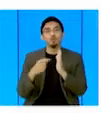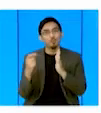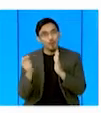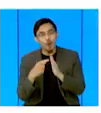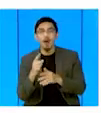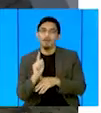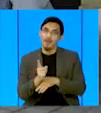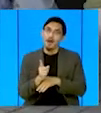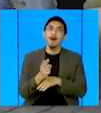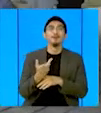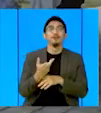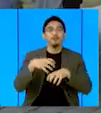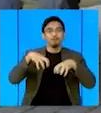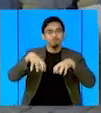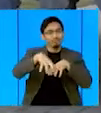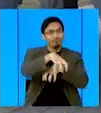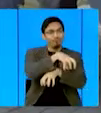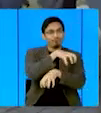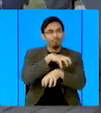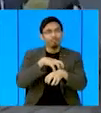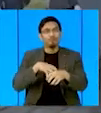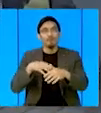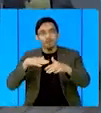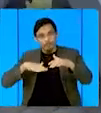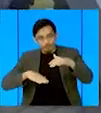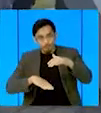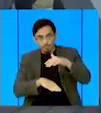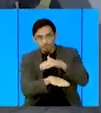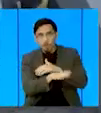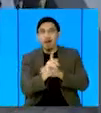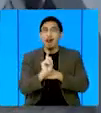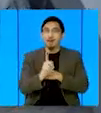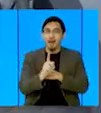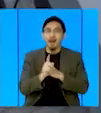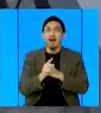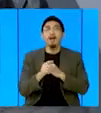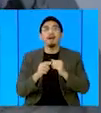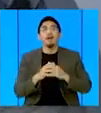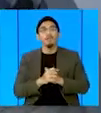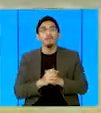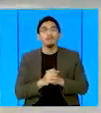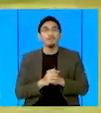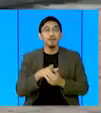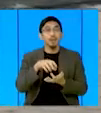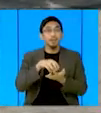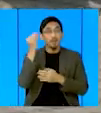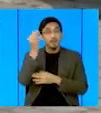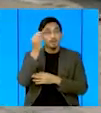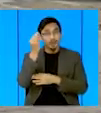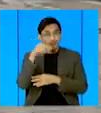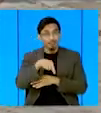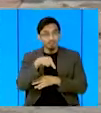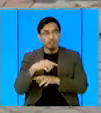replika Jabar Rahmah, replika Terowongan Mina, hingga replika Jamarat. Lokasi ini pun selalu ramai dikunjungi lantaran banyak